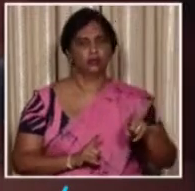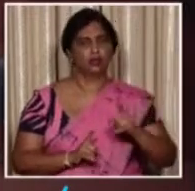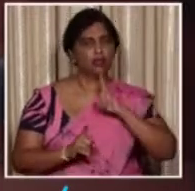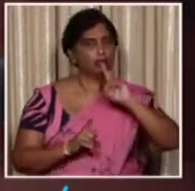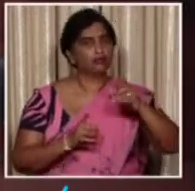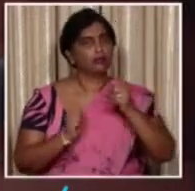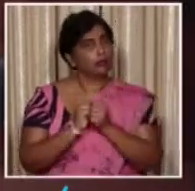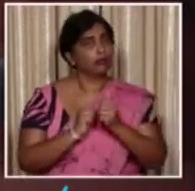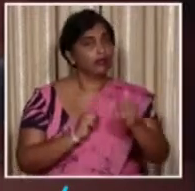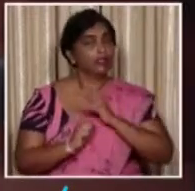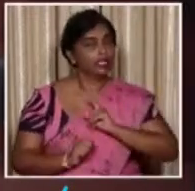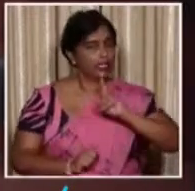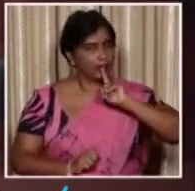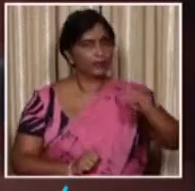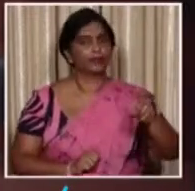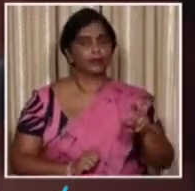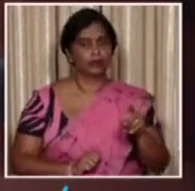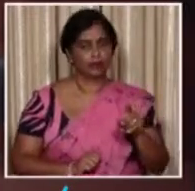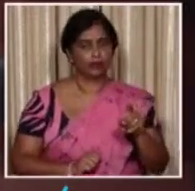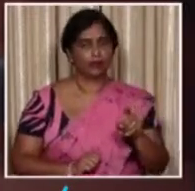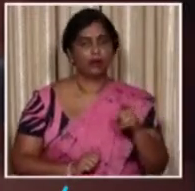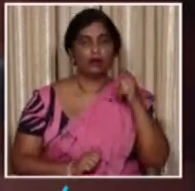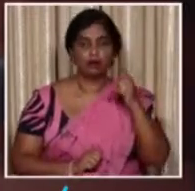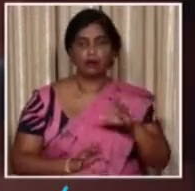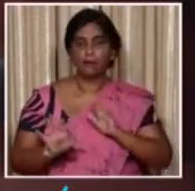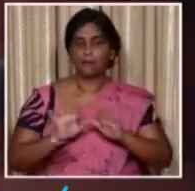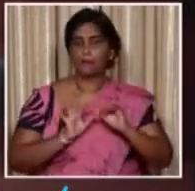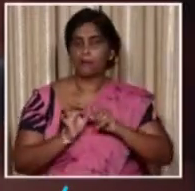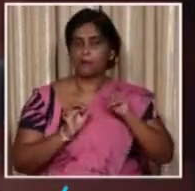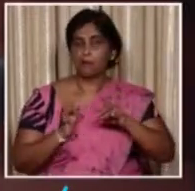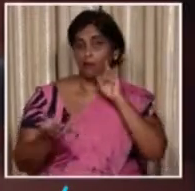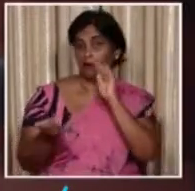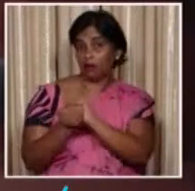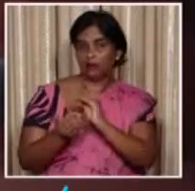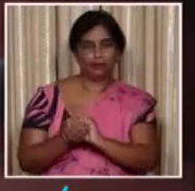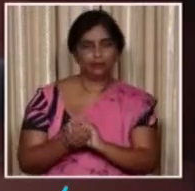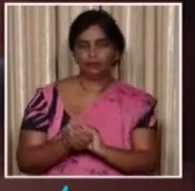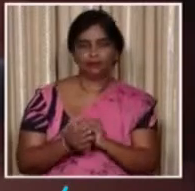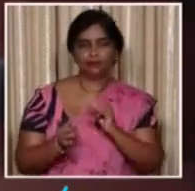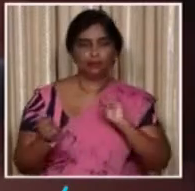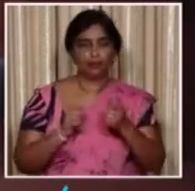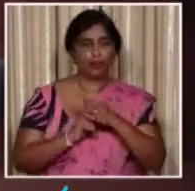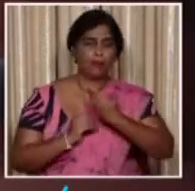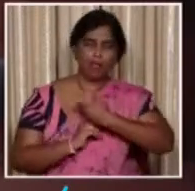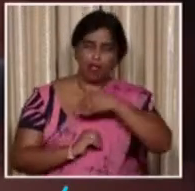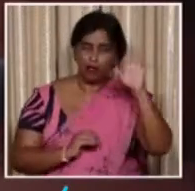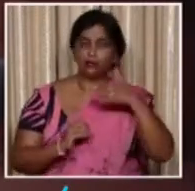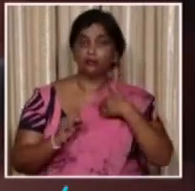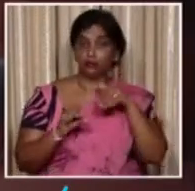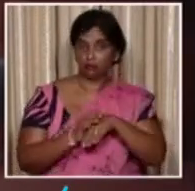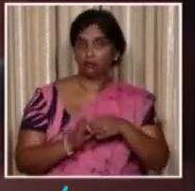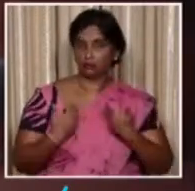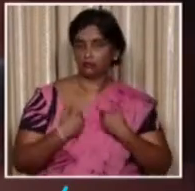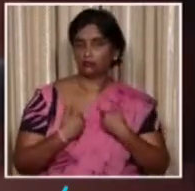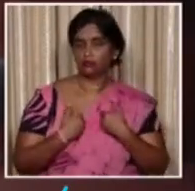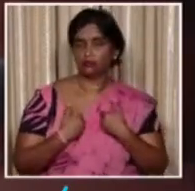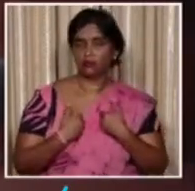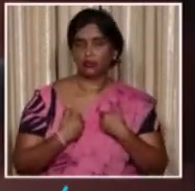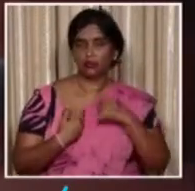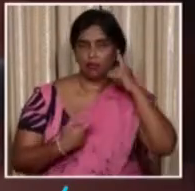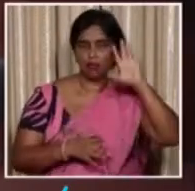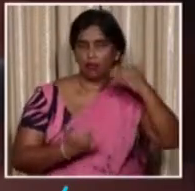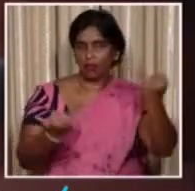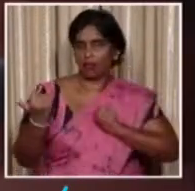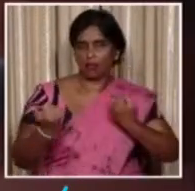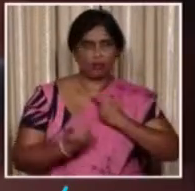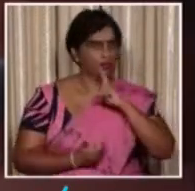කරලා මේ වැඩේ කරන්න කියලා අපි ඉල්ලීමක් තිබුණා එනිසා මේ පාලක මණ්ඩල රැකවරණ දෙන්න නෙමෙයි මේ පාලක මණ්ඩල ඉවත් කරන්න ඕන තැන හිට මිනිස්සු අපි මේ අභූත චෝදනා